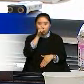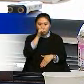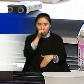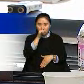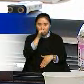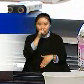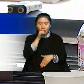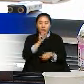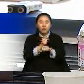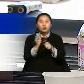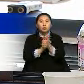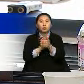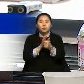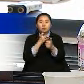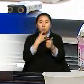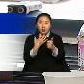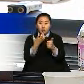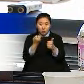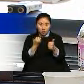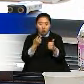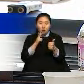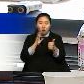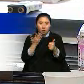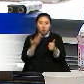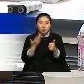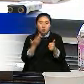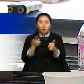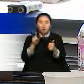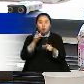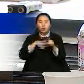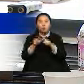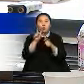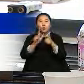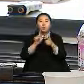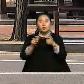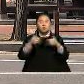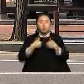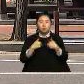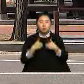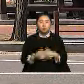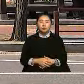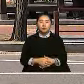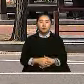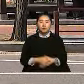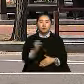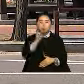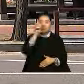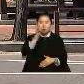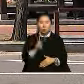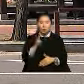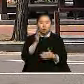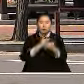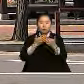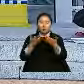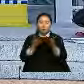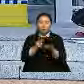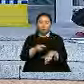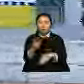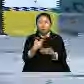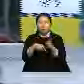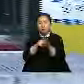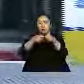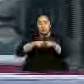우리가 행정서비스 부분만 가지고 와야 될 건지 이건 다시 한번 좀 고민을 필요하지 않겠느냐. 양평군은 공단 전환에 대한